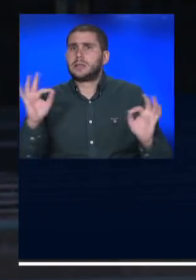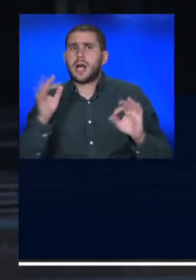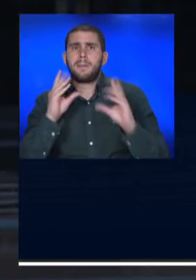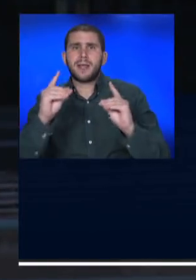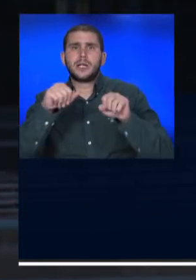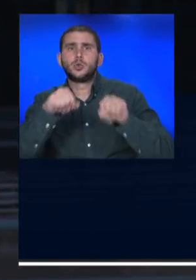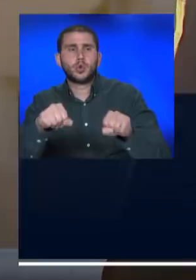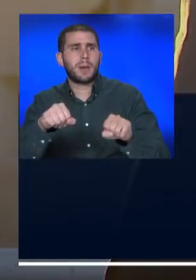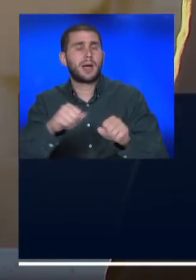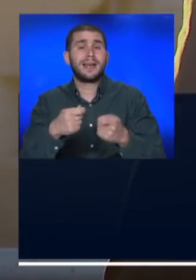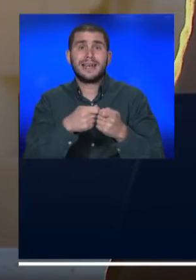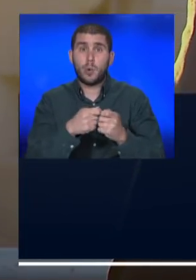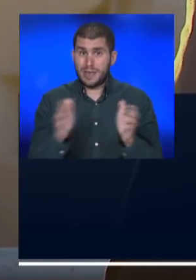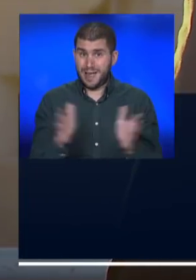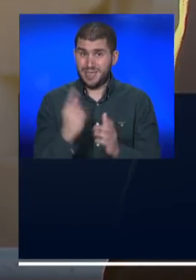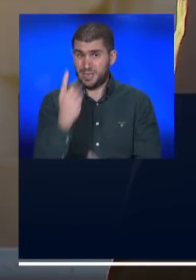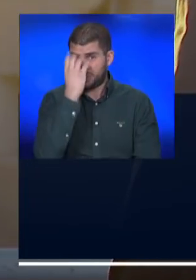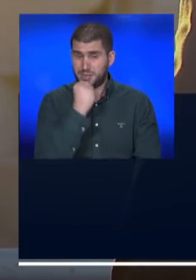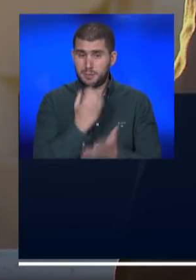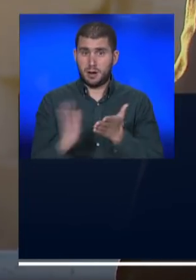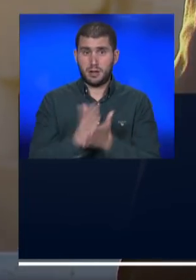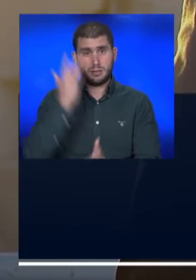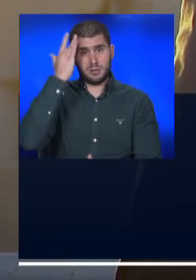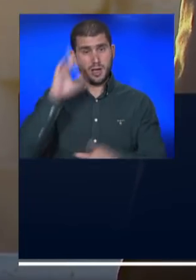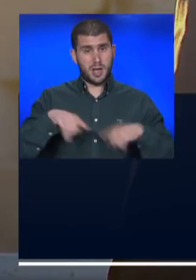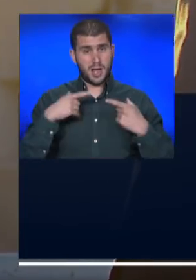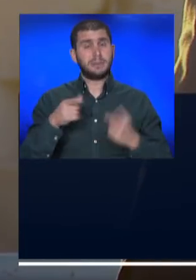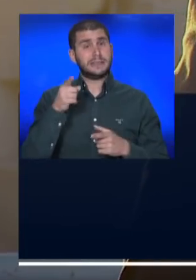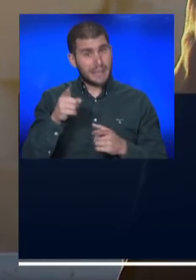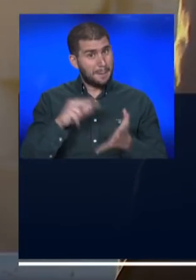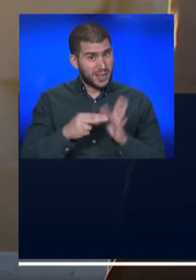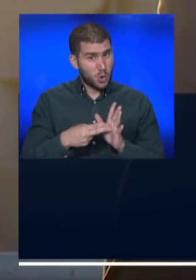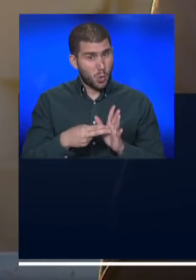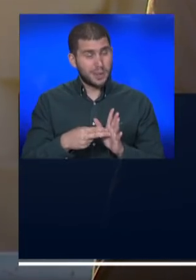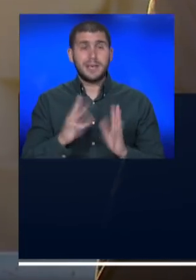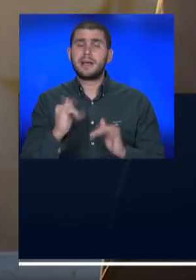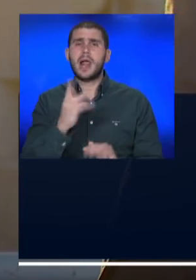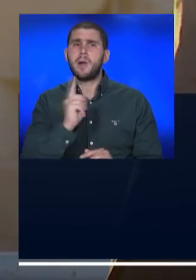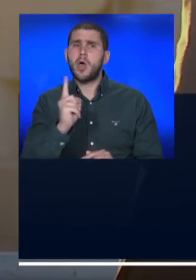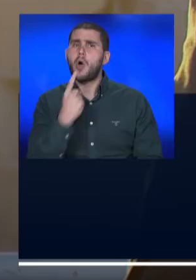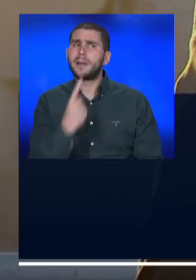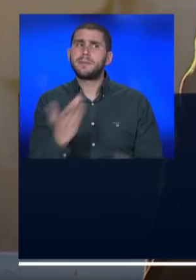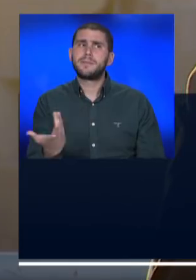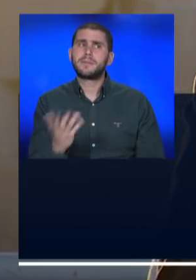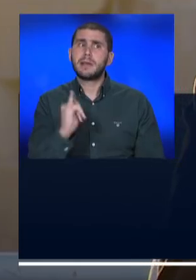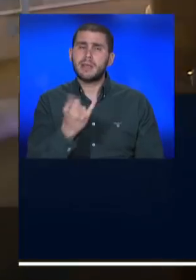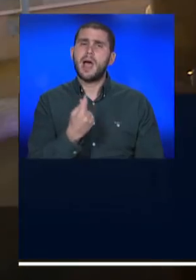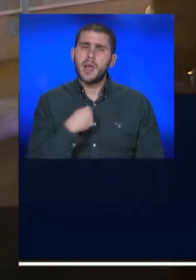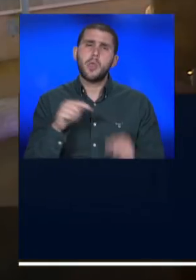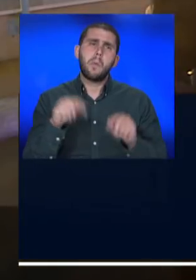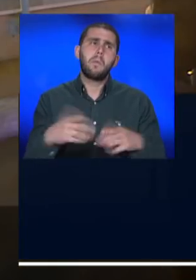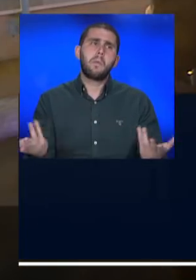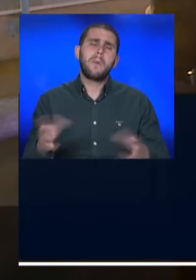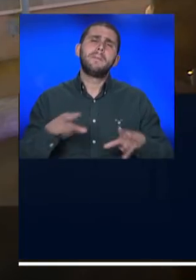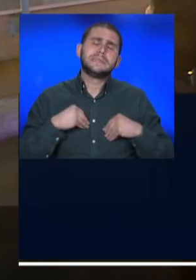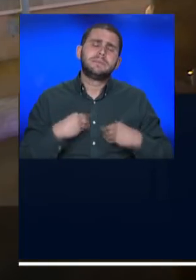קטן שקובע לנו פה את החיים, האם זאת המדיניות? ואם כן, למה אתם לא אומרים אותה? כן, אנחנו פה משלימים עם זה שחמאס יראה לנו כל